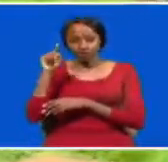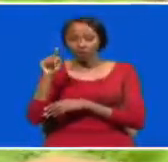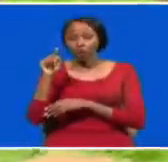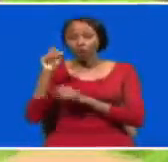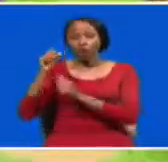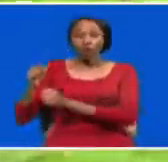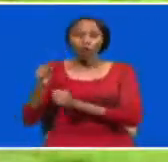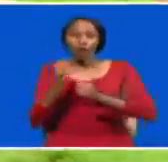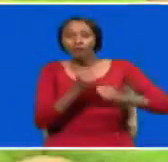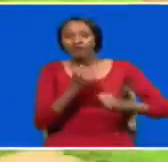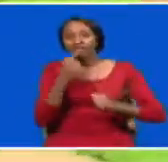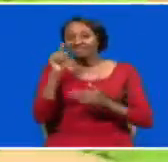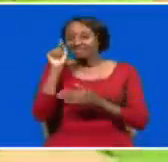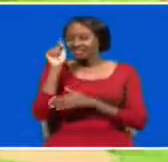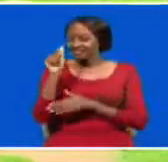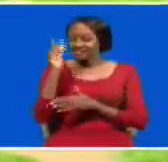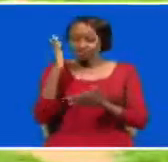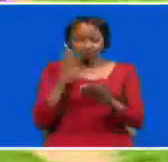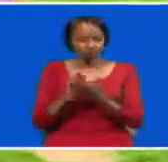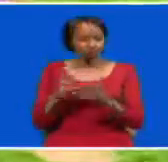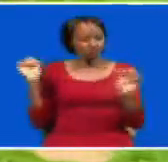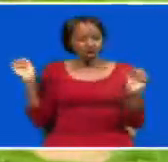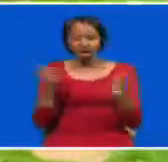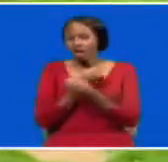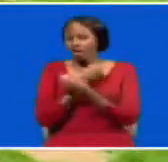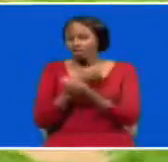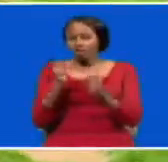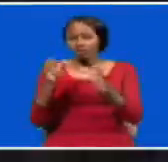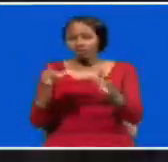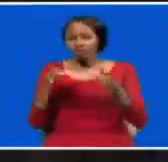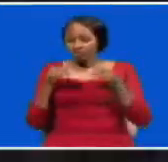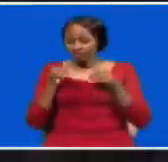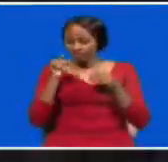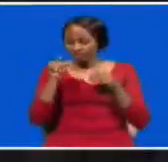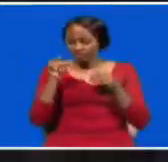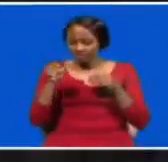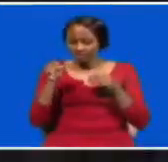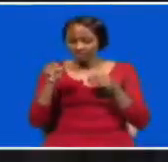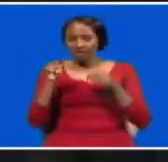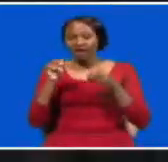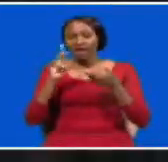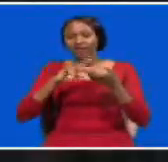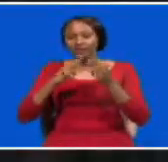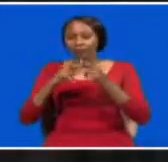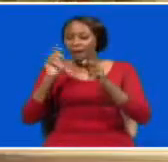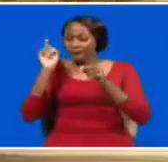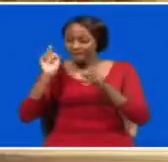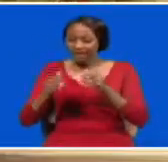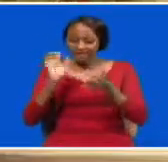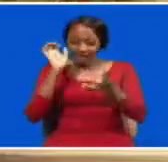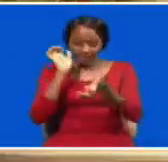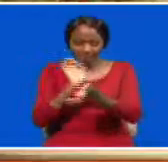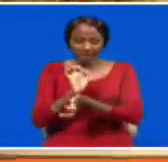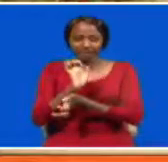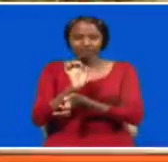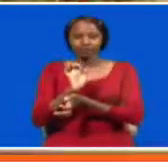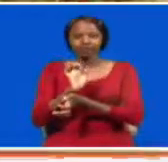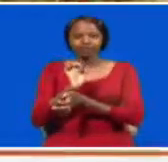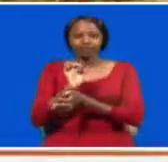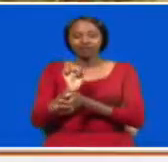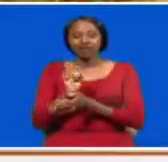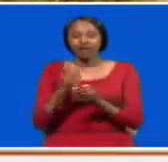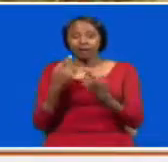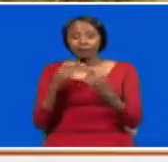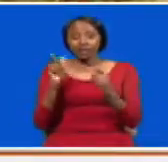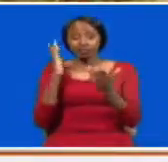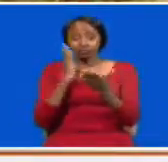bungeni wa kuharamisha kisheria vitendo na tabia hizo unaolenga kutoa adhabu kali kwa wahusika. For consensual between people